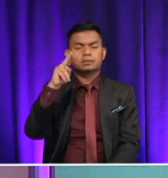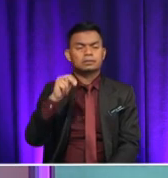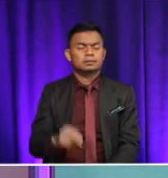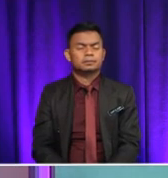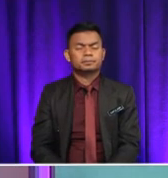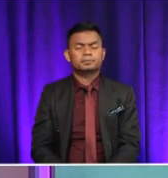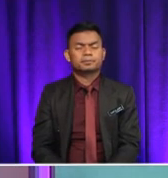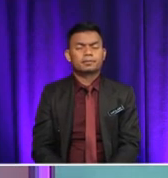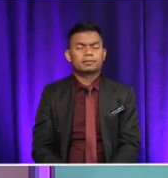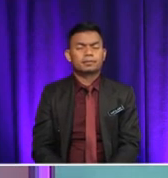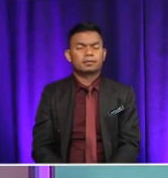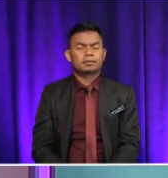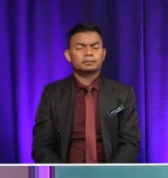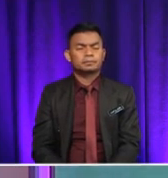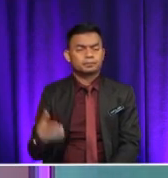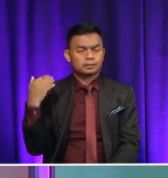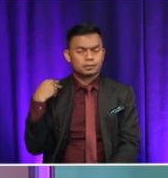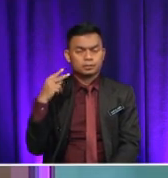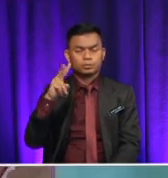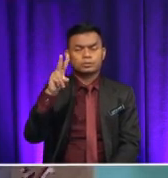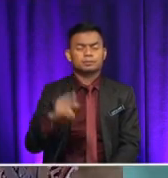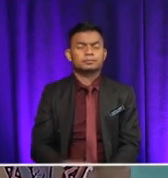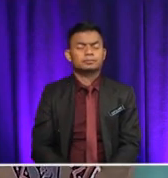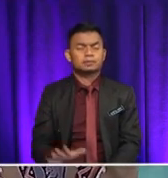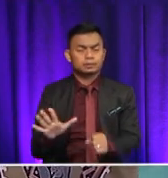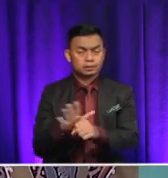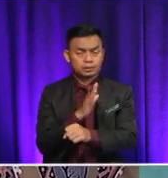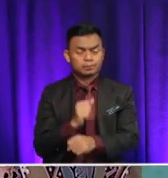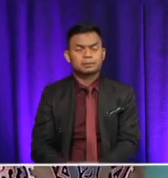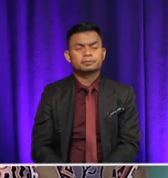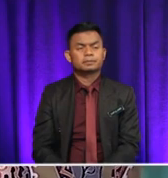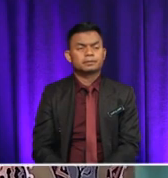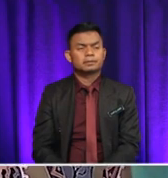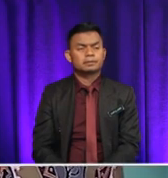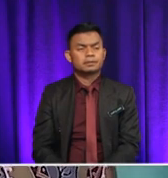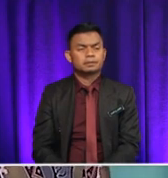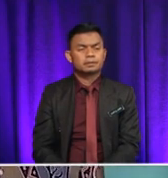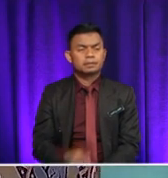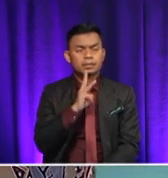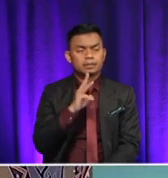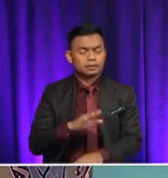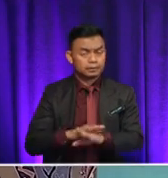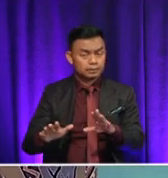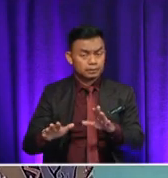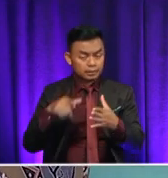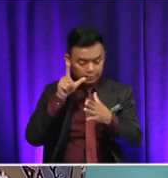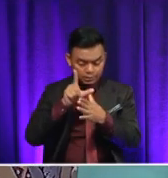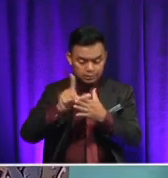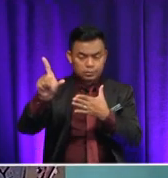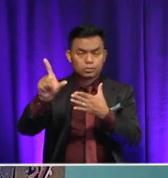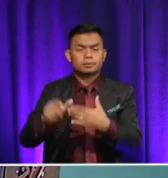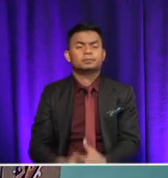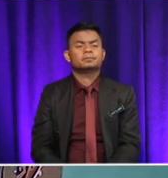satu pilih so ada dua lengkapan oke tidak langsung dalam tidak langsung